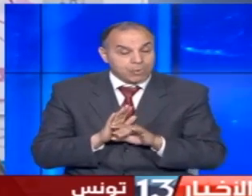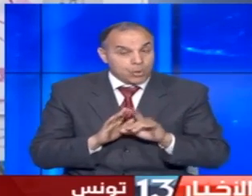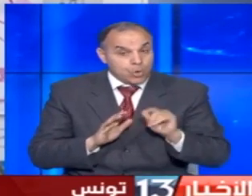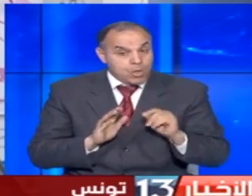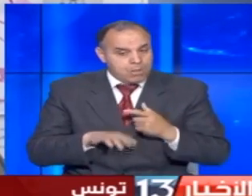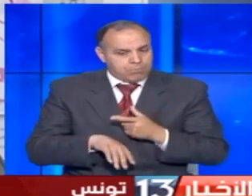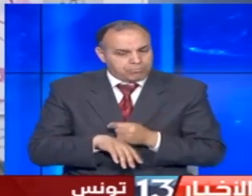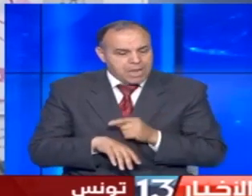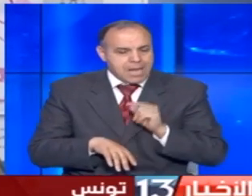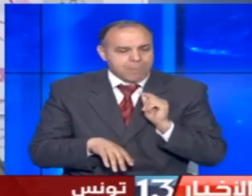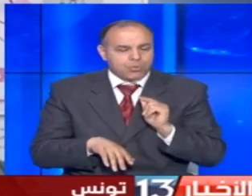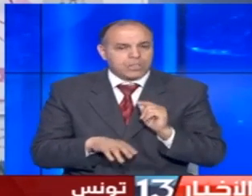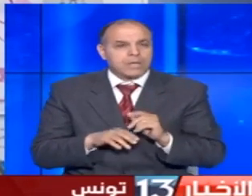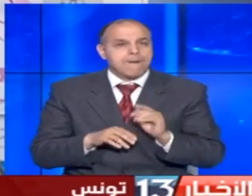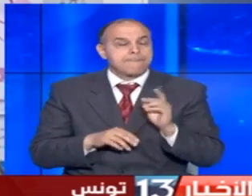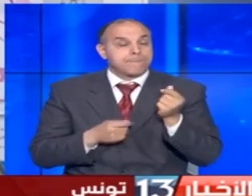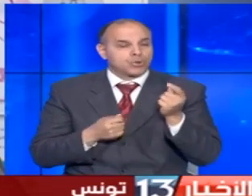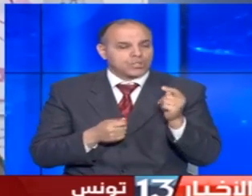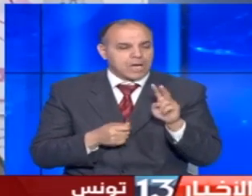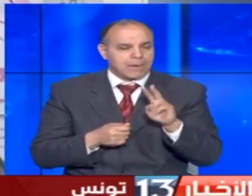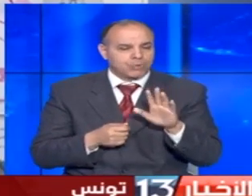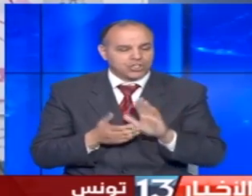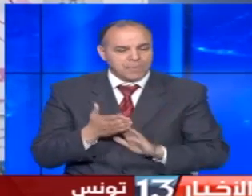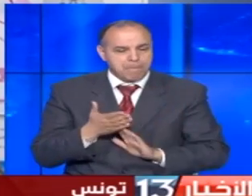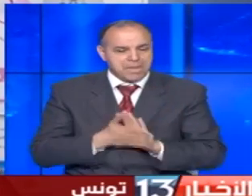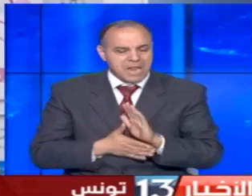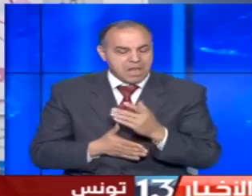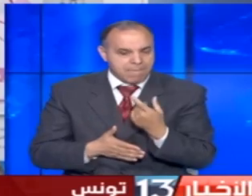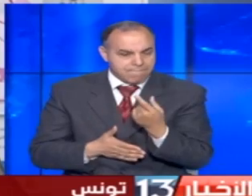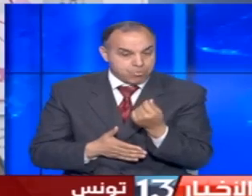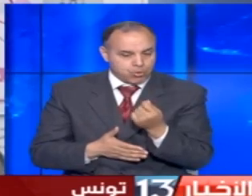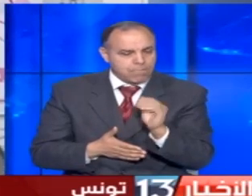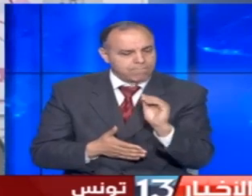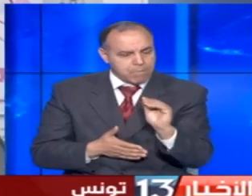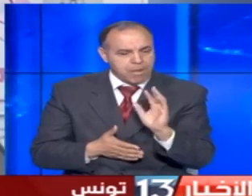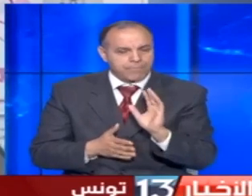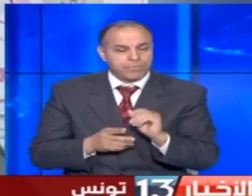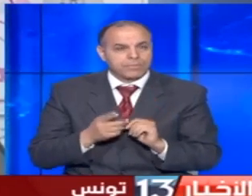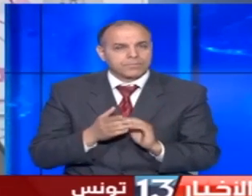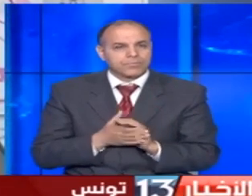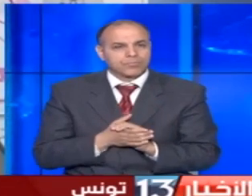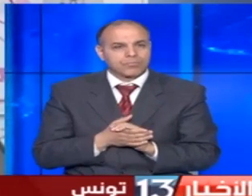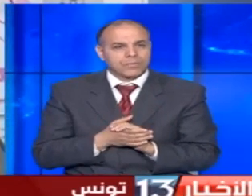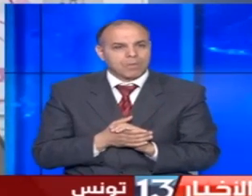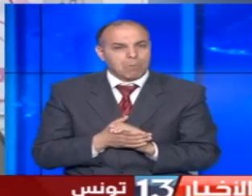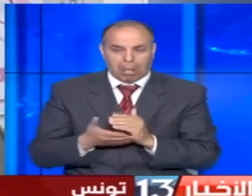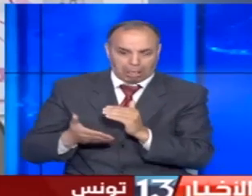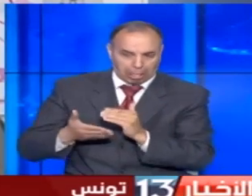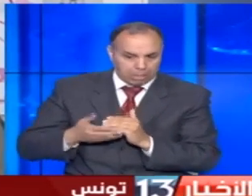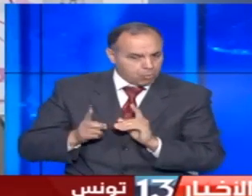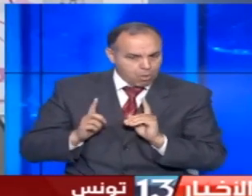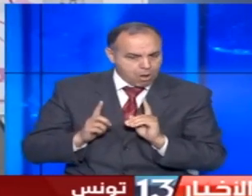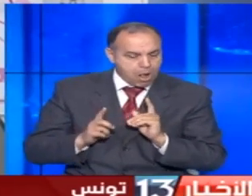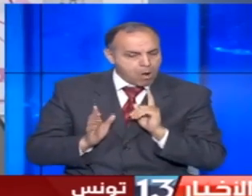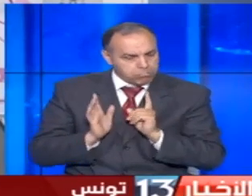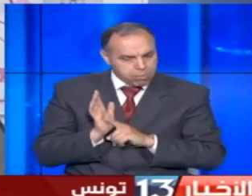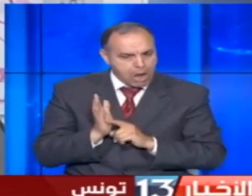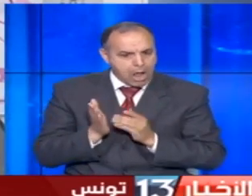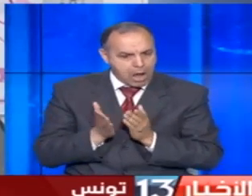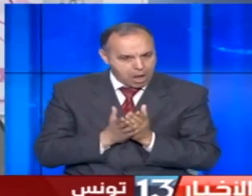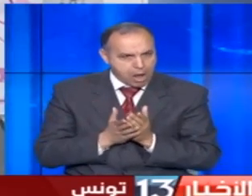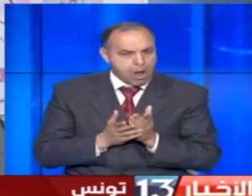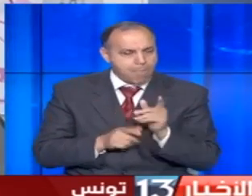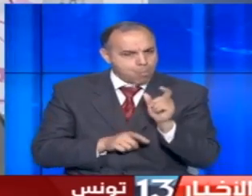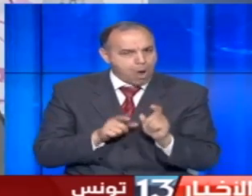للتلقيح بميزانيه 25 مليار وهذا ماهيش مزيه ولا من هذا حق من